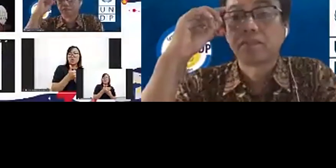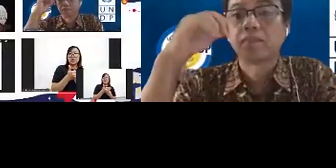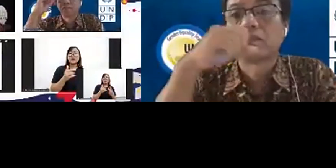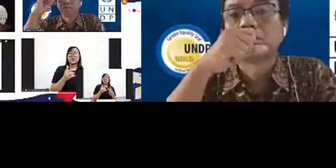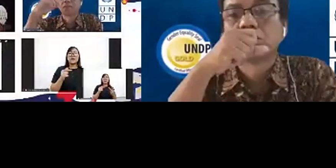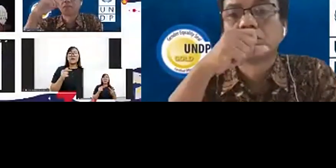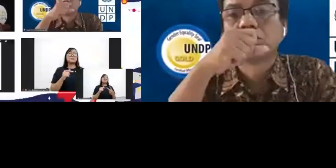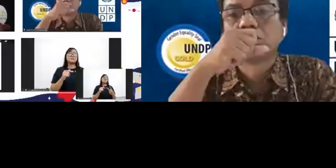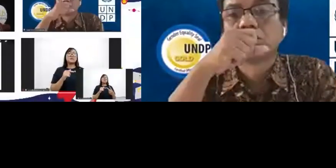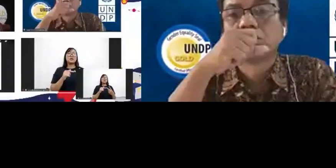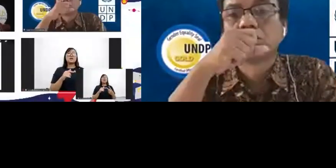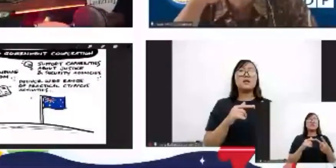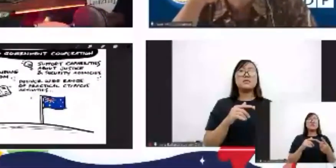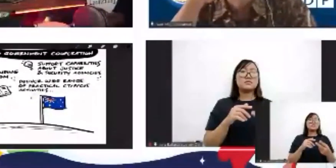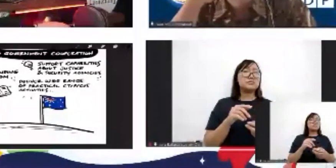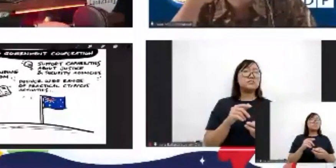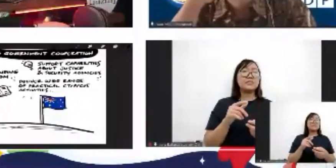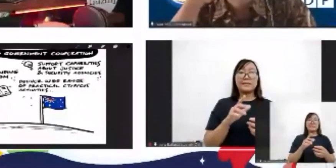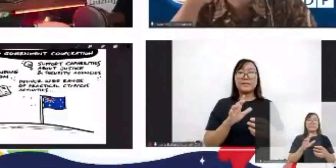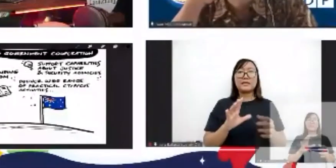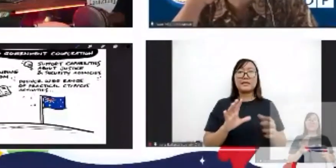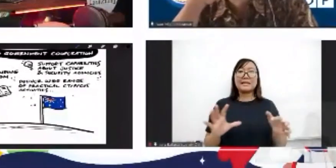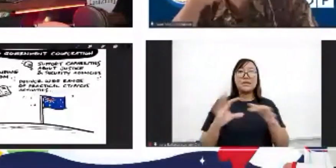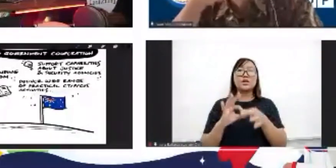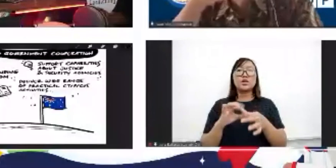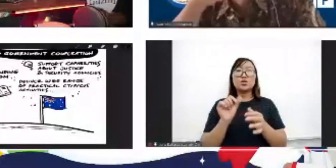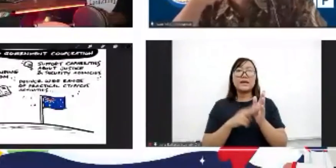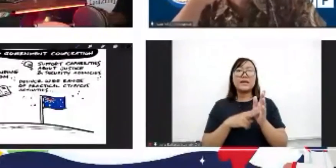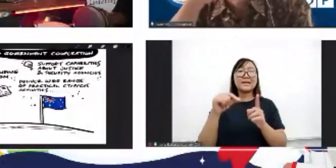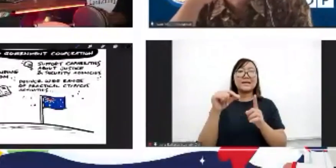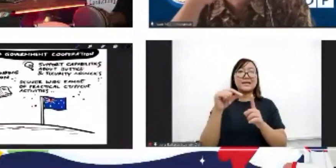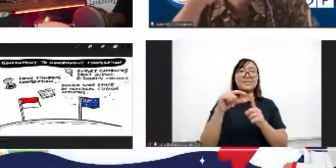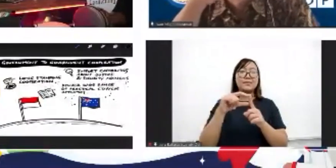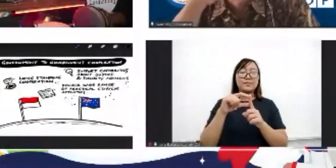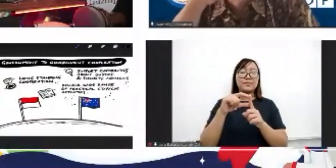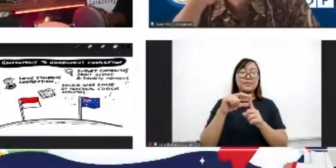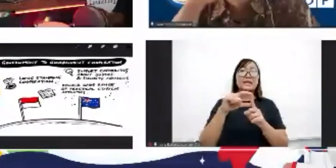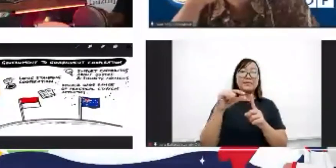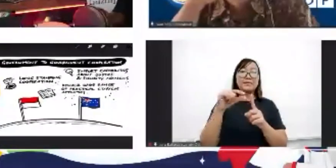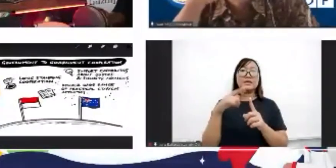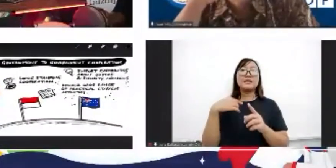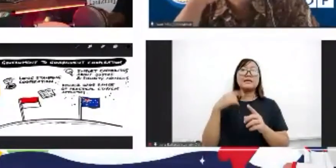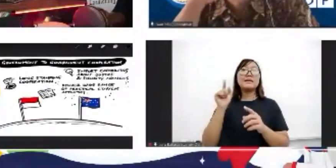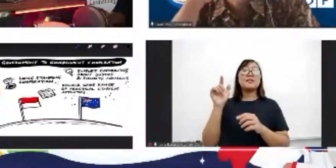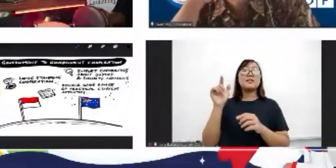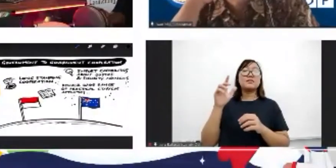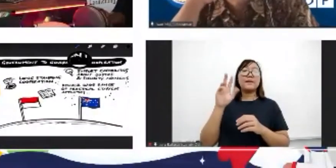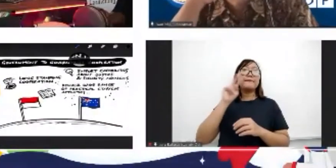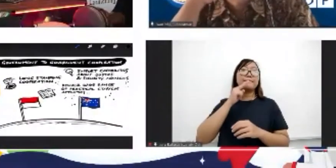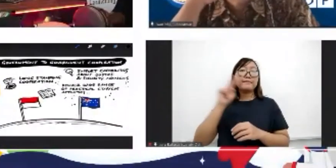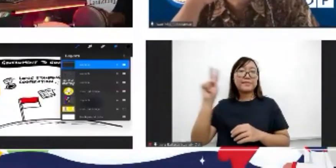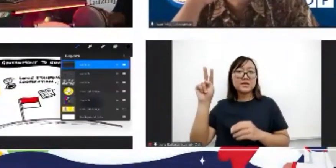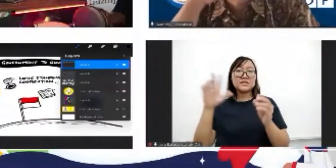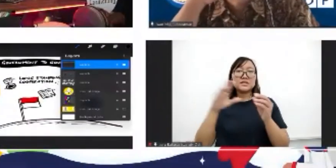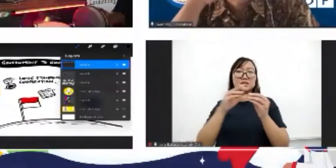Deep terlibat betulan beberapa program is the nation's juga ikut terlibat disana Dan kita ingin tahu